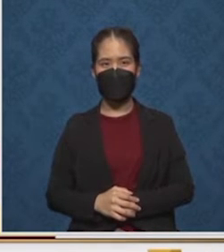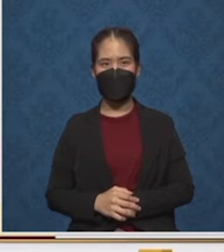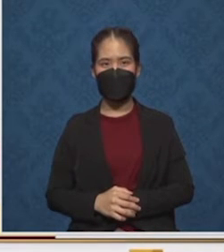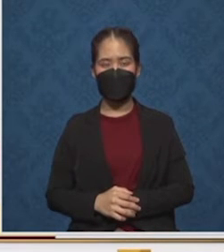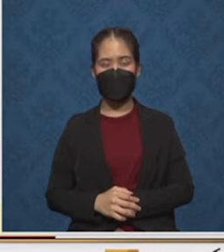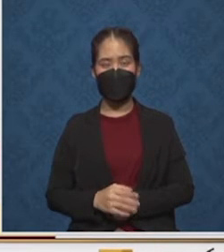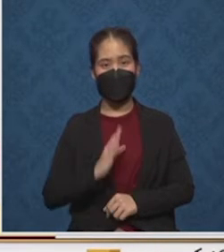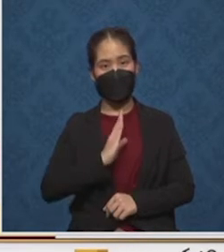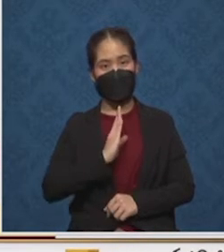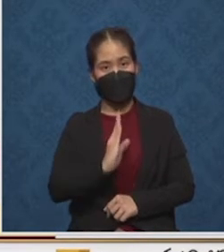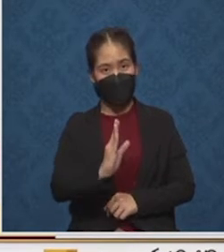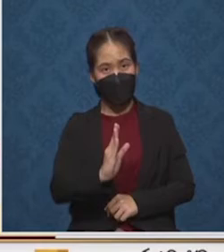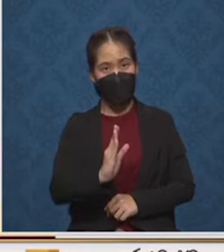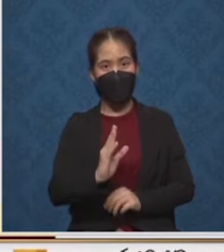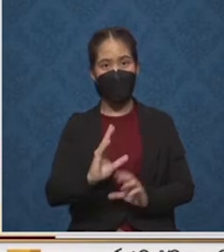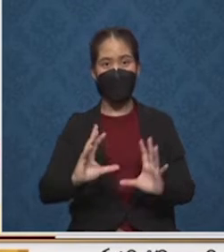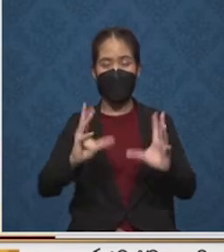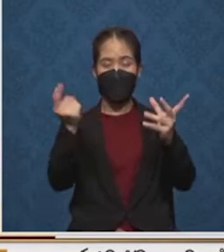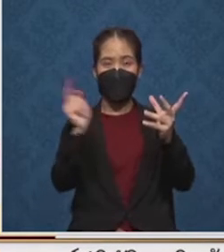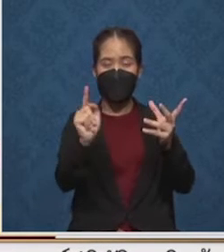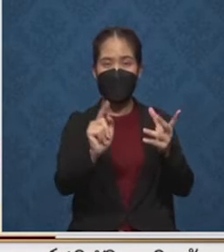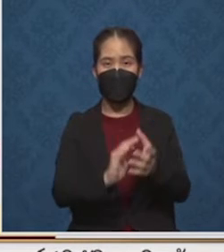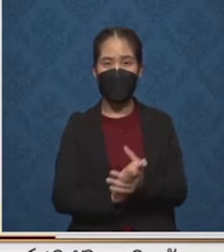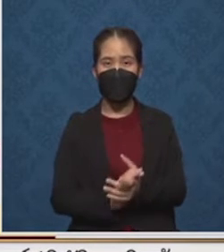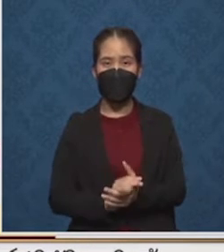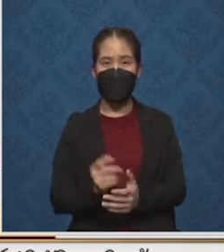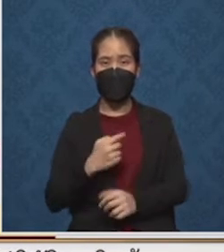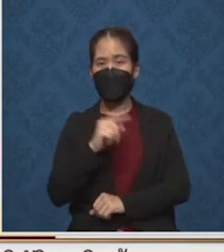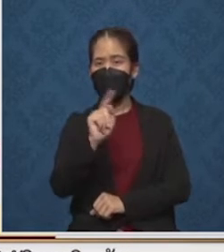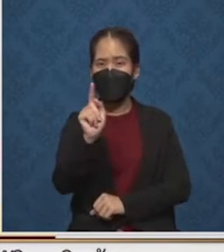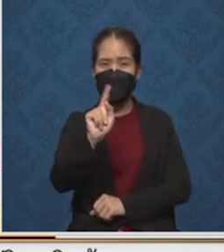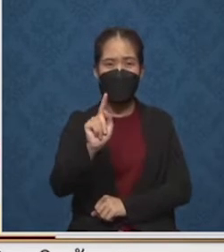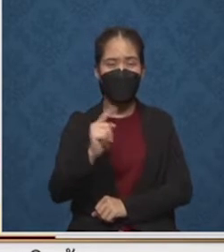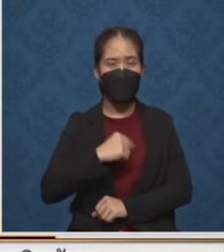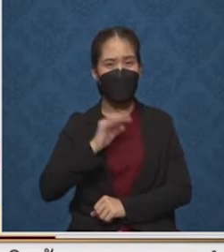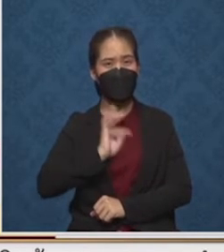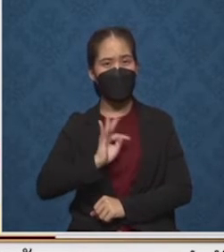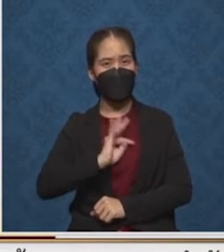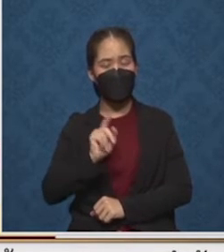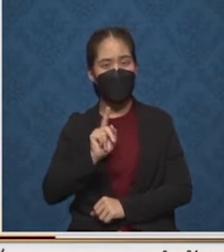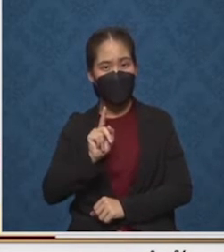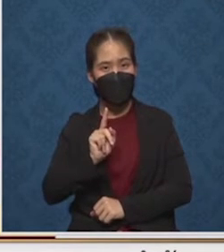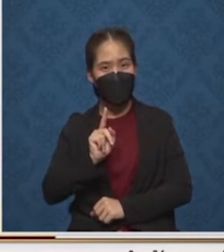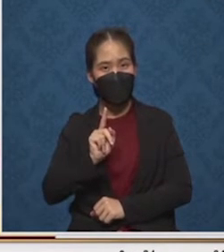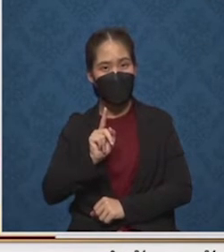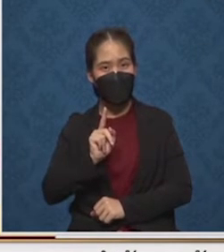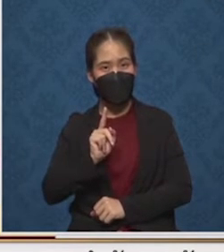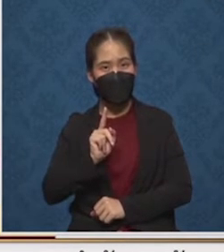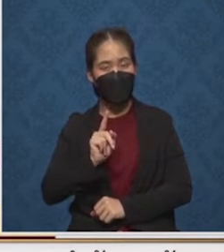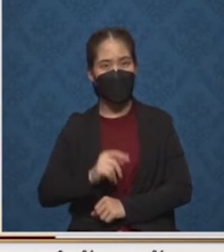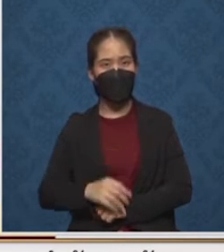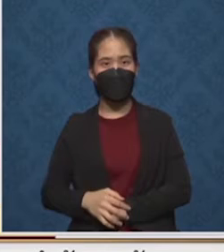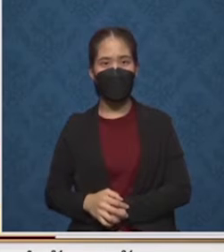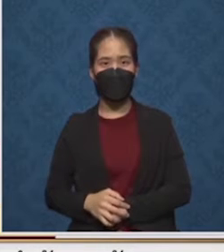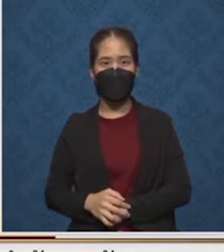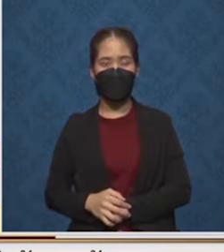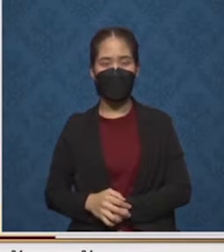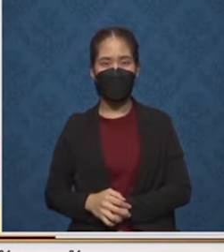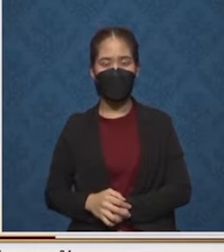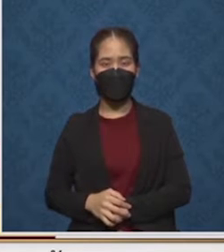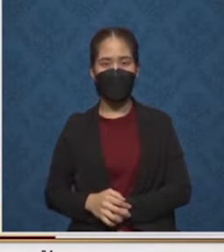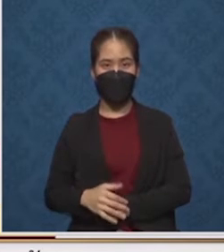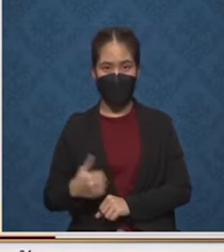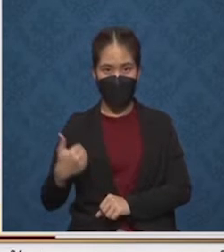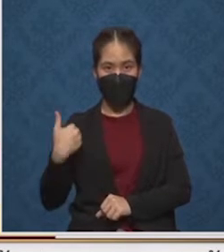และชื่อสัตย์ทุจริตปัญหายไปไหนครับอะไรมาโดนใจท่านถ้าท่านเทียนท่าน